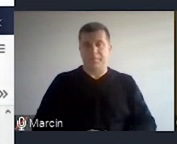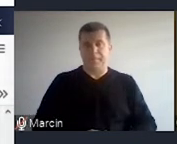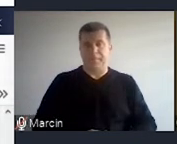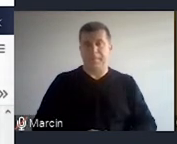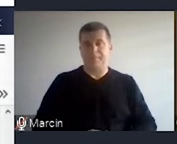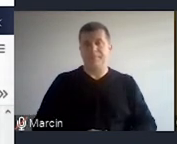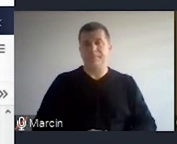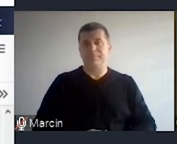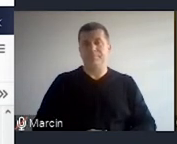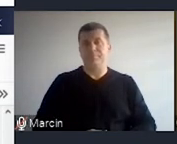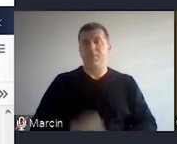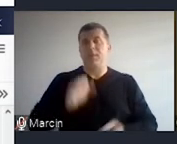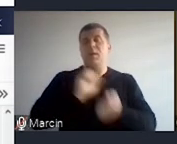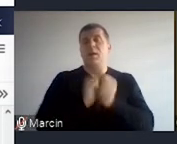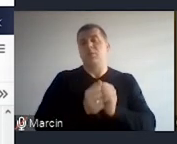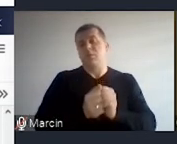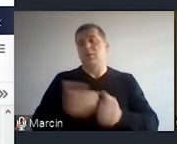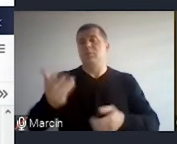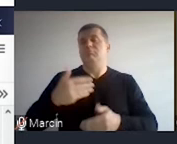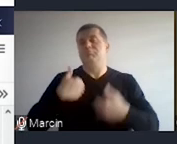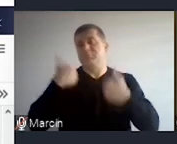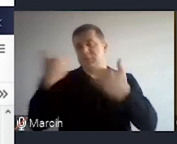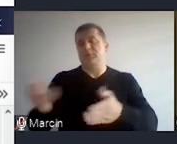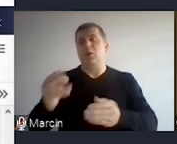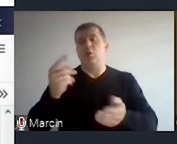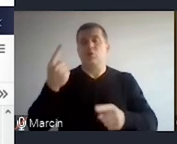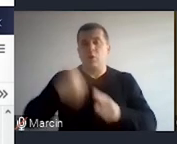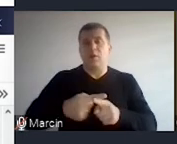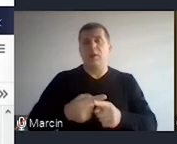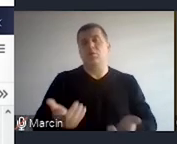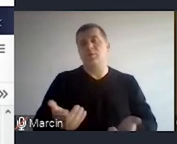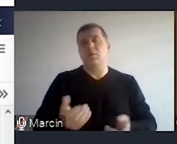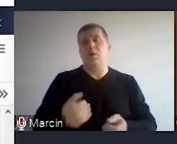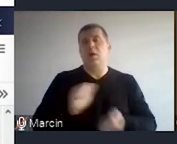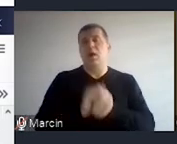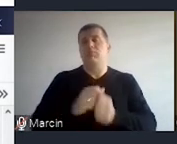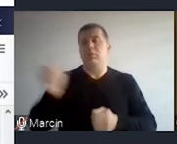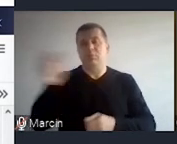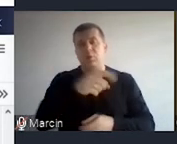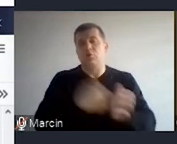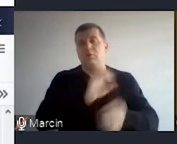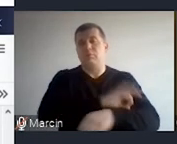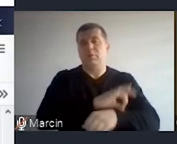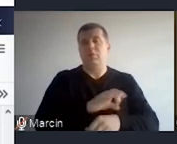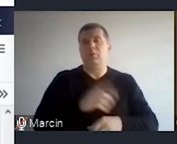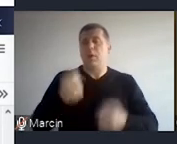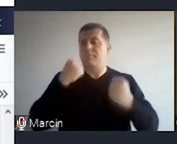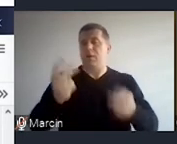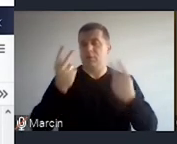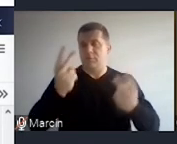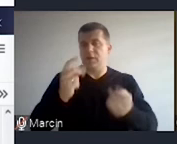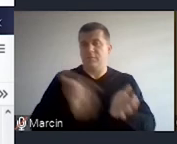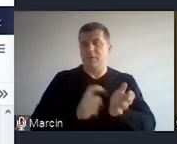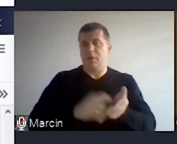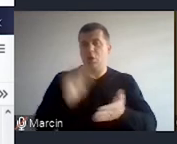czy w momencie przyznania dodatku, czy w momencie oddelegowania takiego człowieka. To jest bardzo ważny